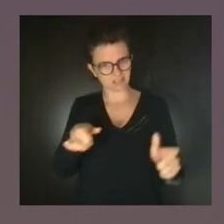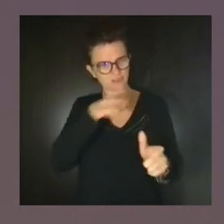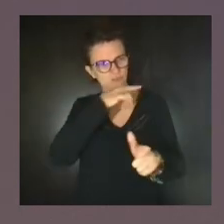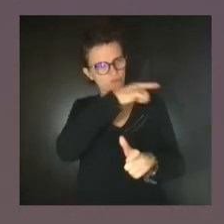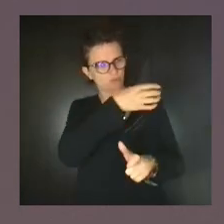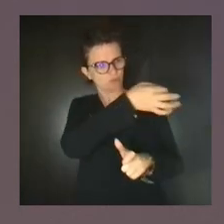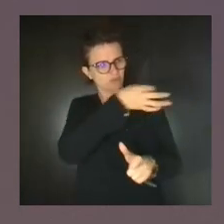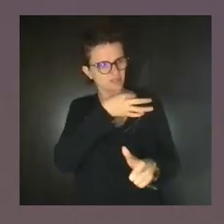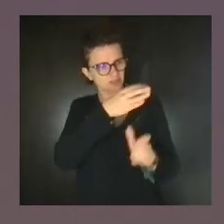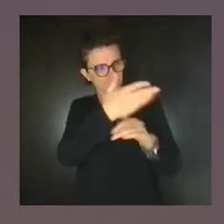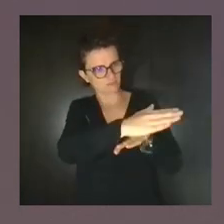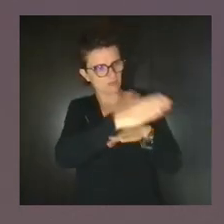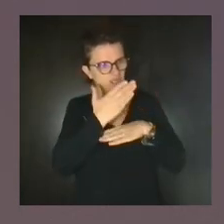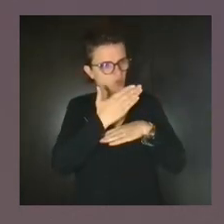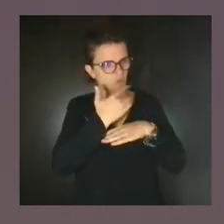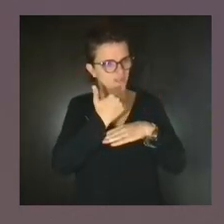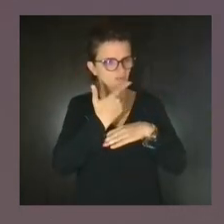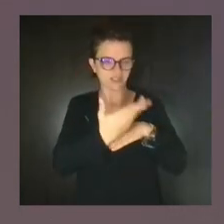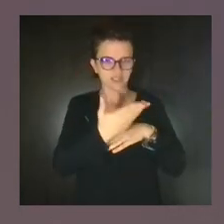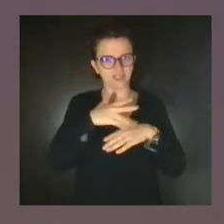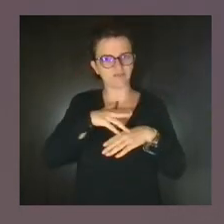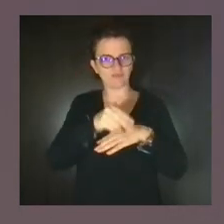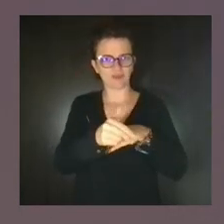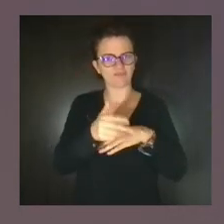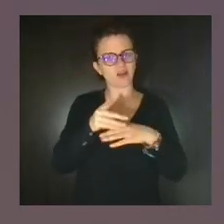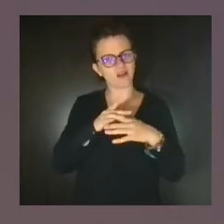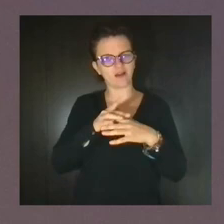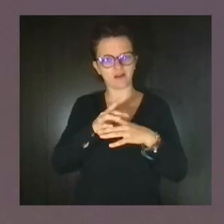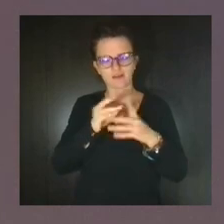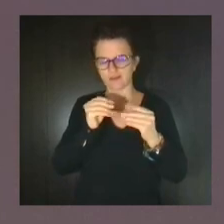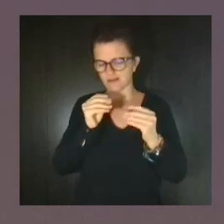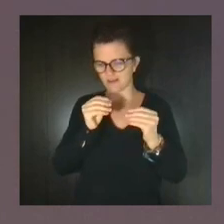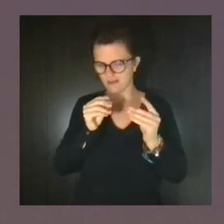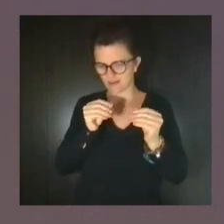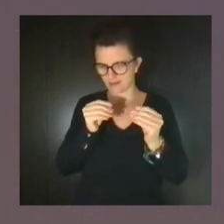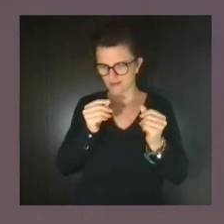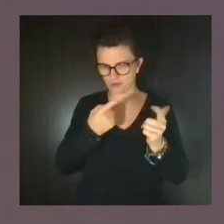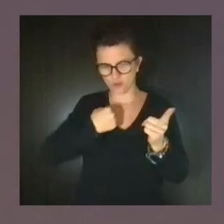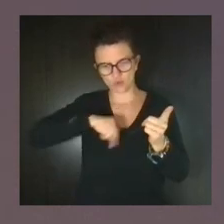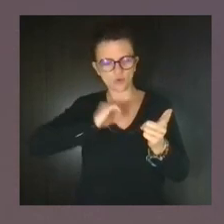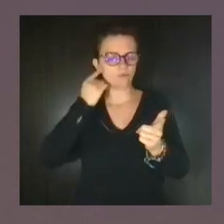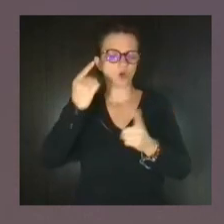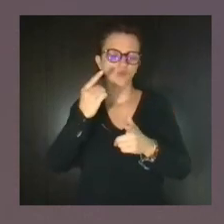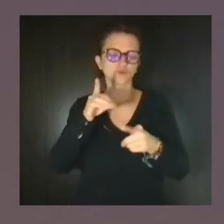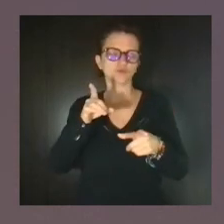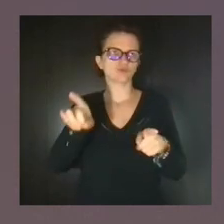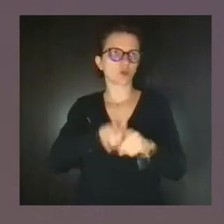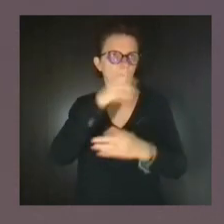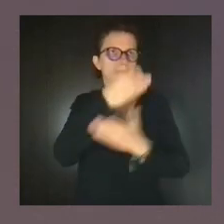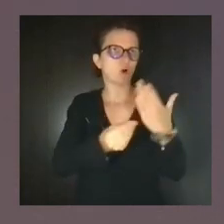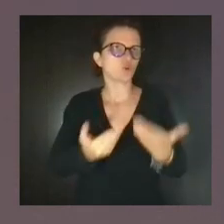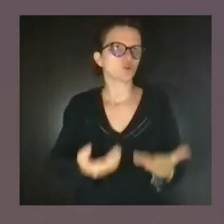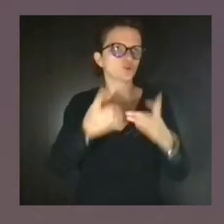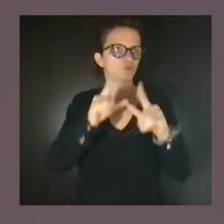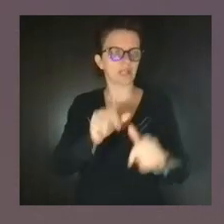de présenter va remplir comme ce que nous pensons comme manque aujourd'hui dans